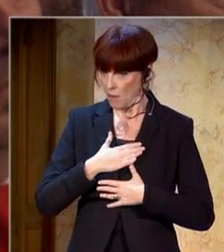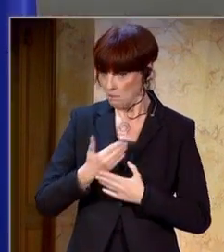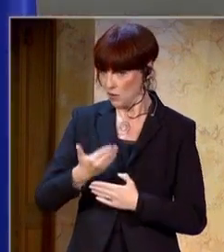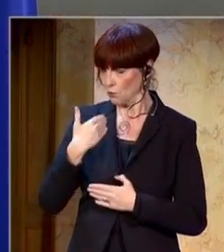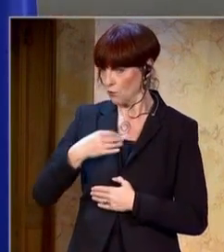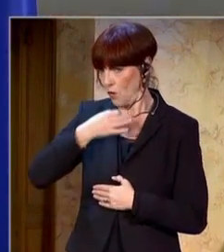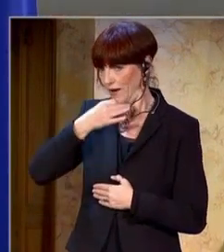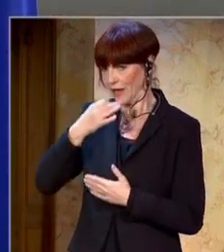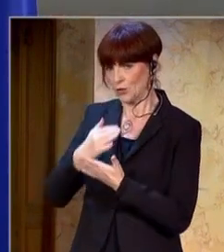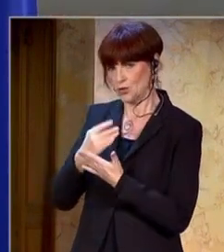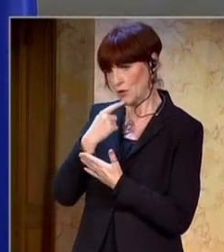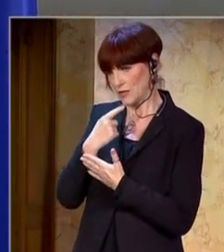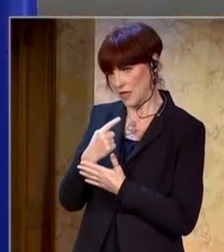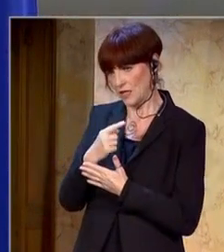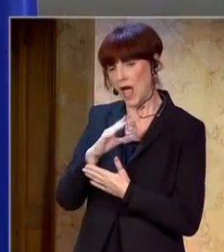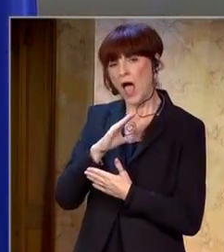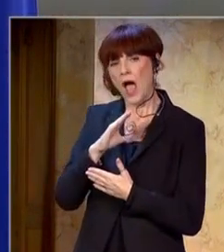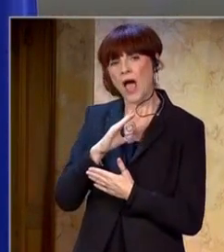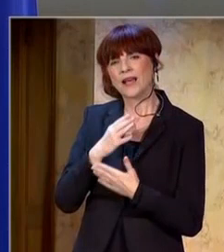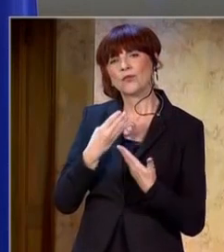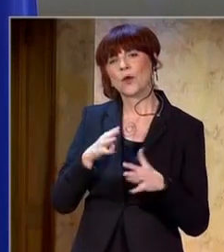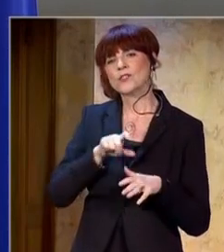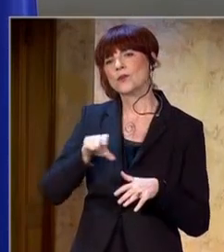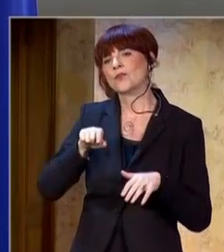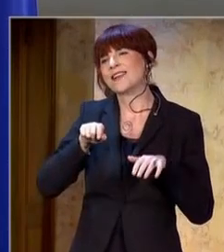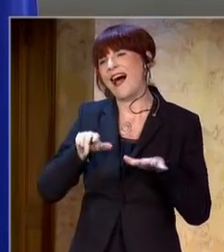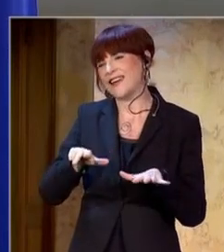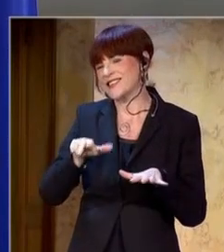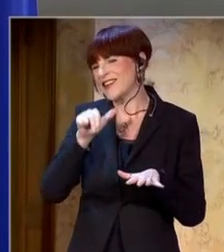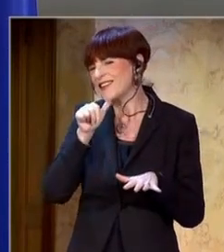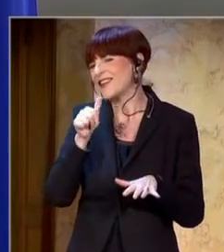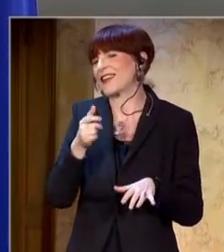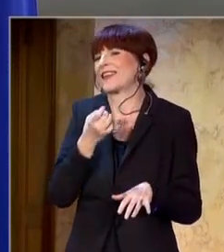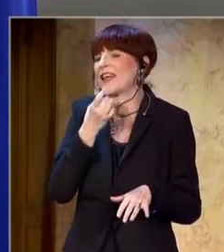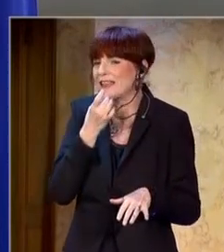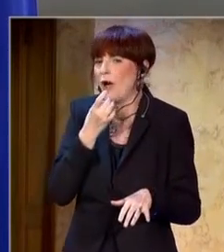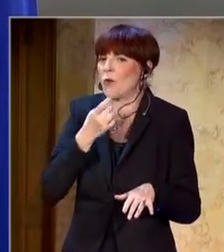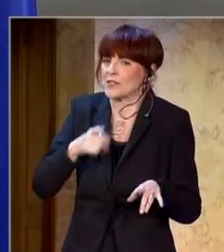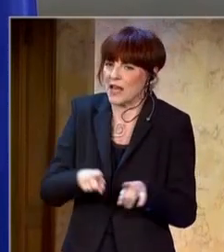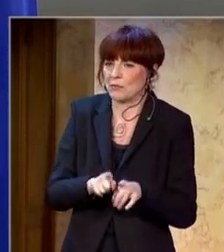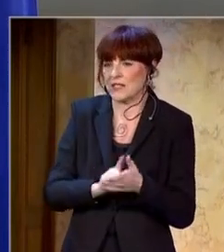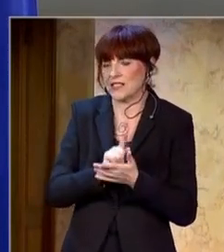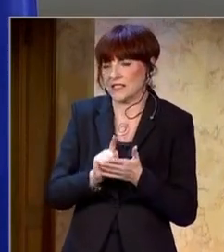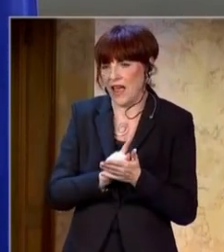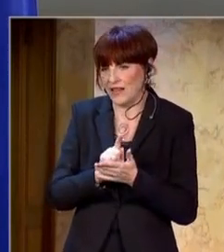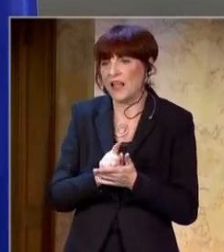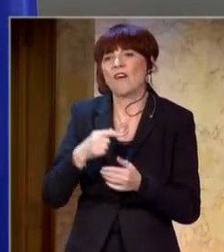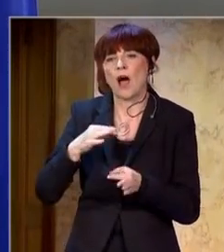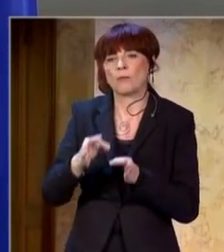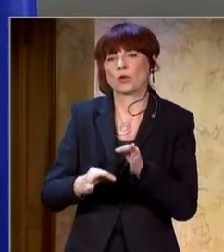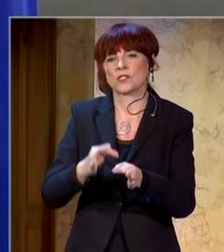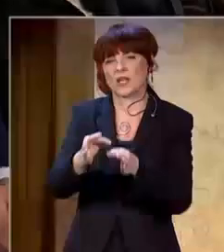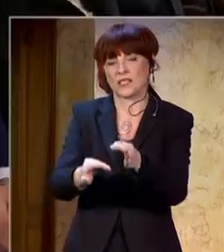Vorrednern schon angesprochen, auch wenn es nicht unmittelbar 1918 war, aber es war ja ein Prozess. Und das ist die österreichische Bundesverfassung